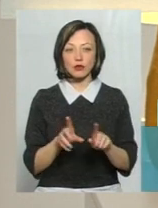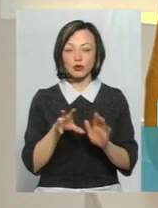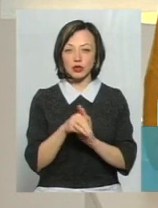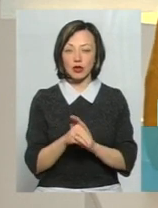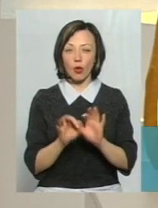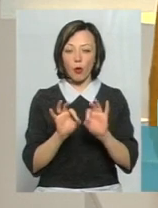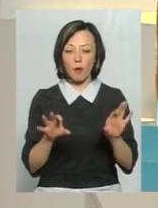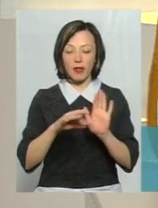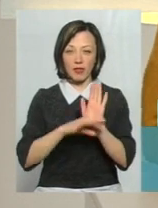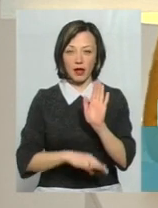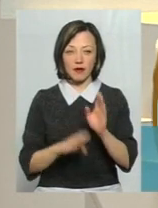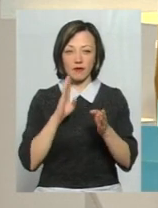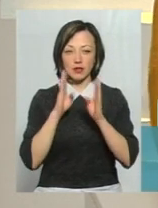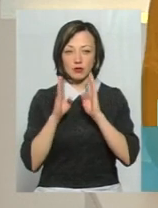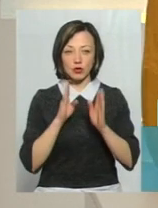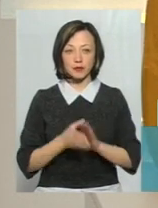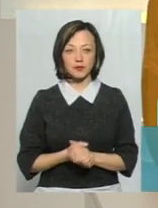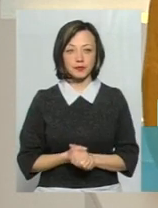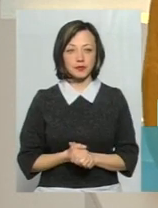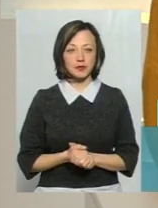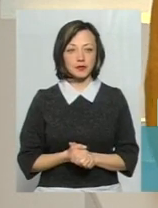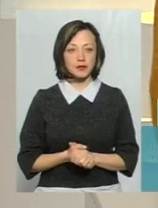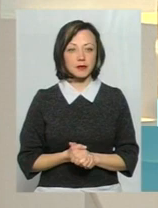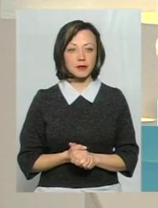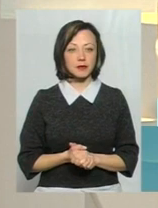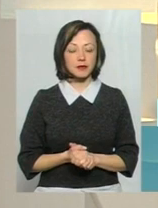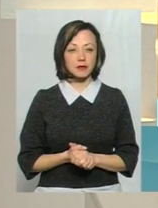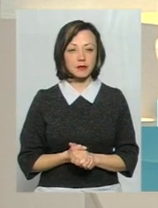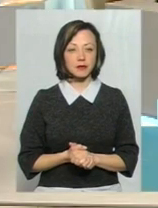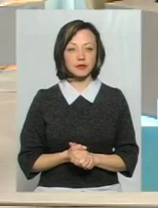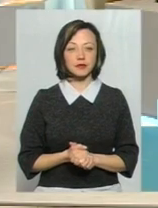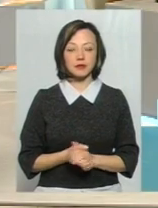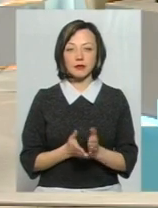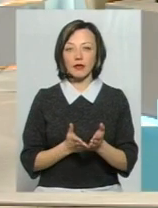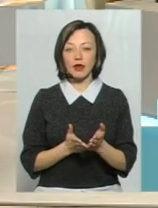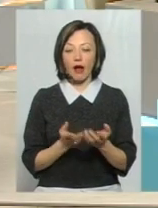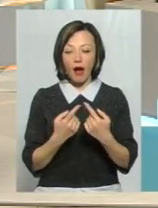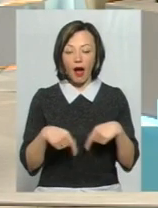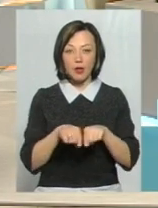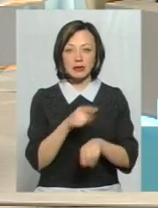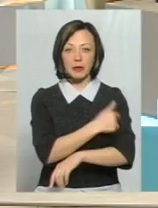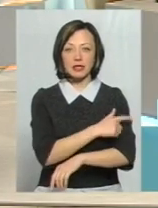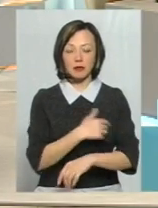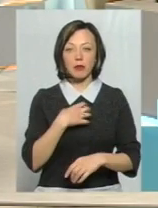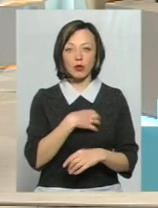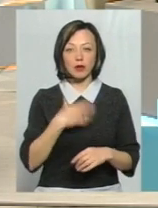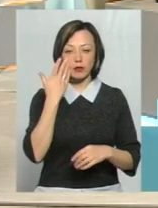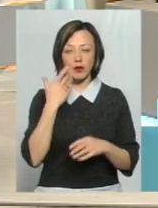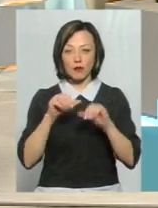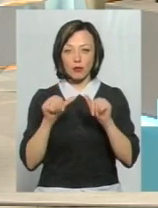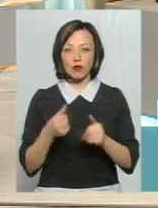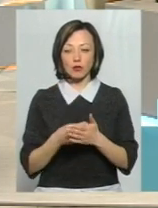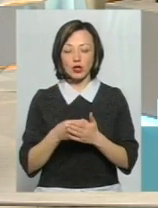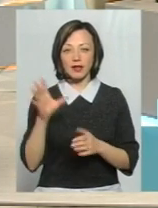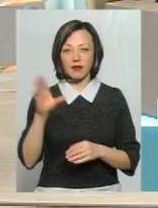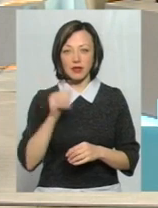до коментарів у Фейсбук, саме перевіряла їх. Галузь медицини визначили пріоритетною ще при формуванні бюджету на весь